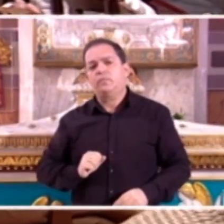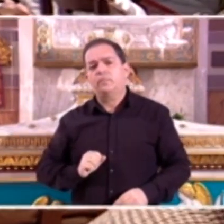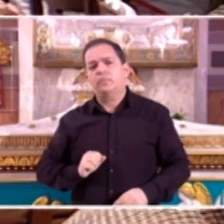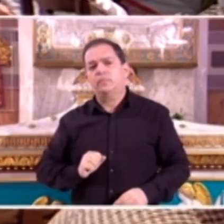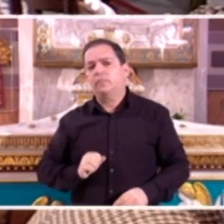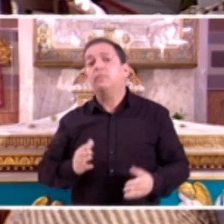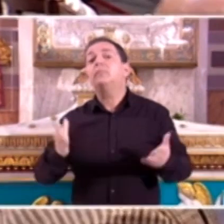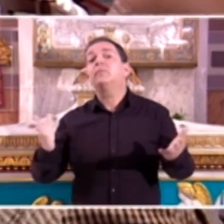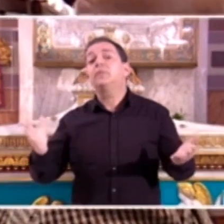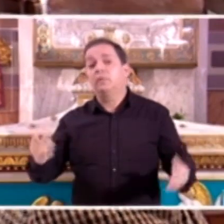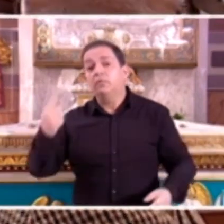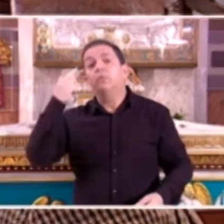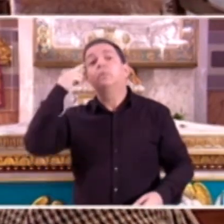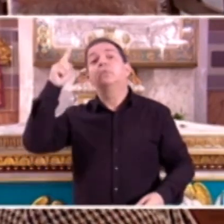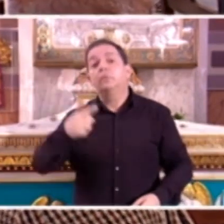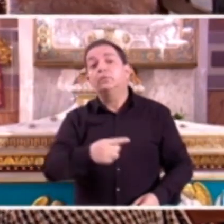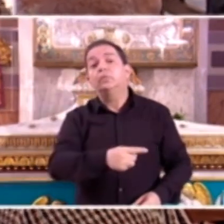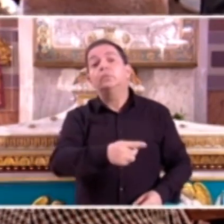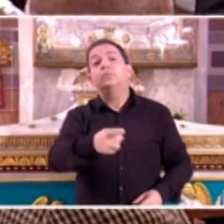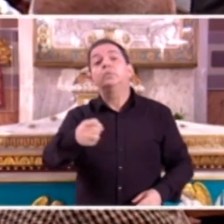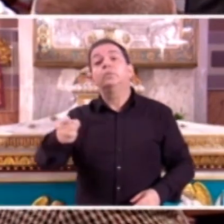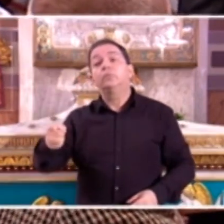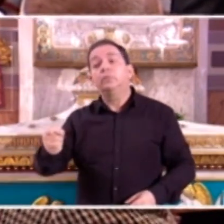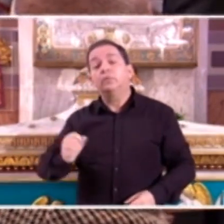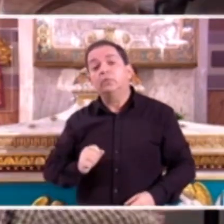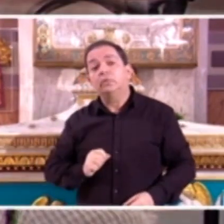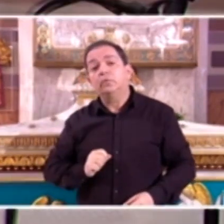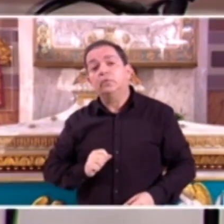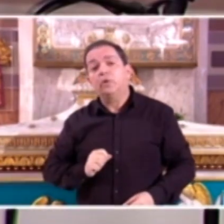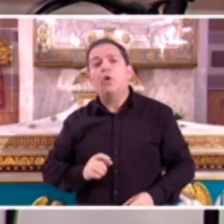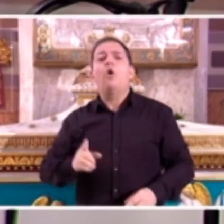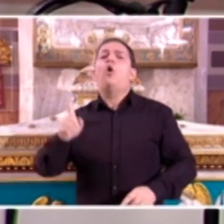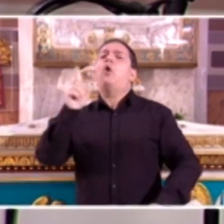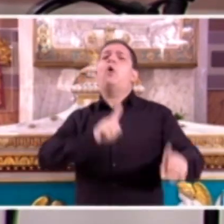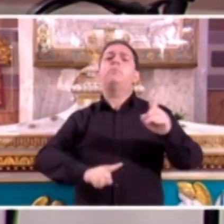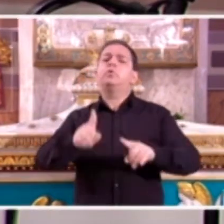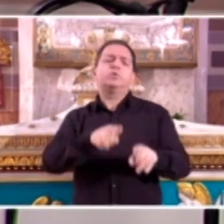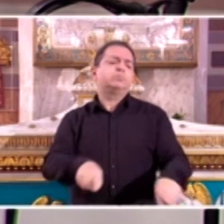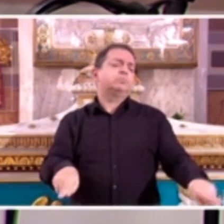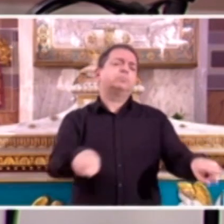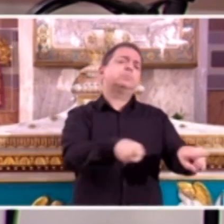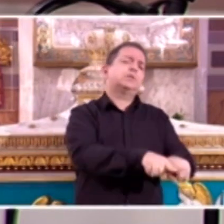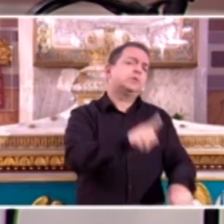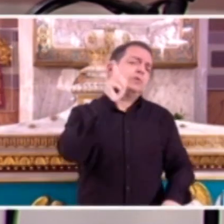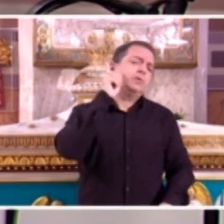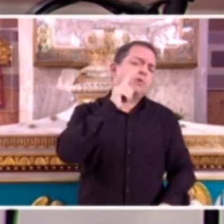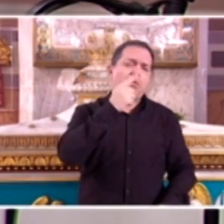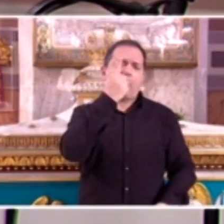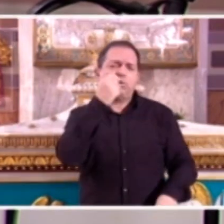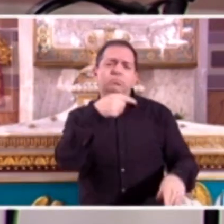ή ουκ είδατε ότι ο κολλώμενος τη πόρνη εν